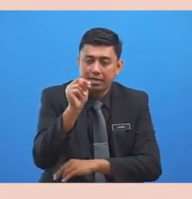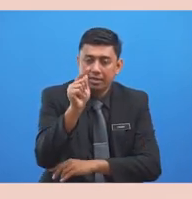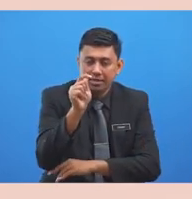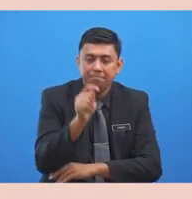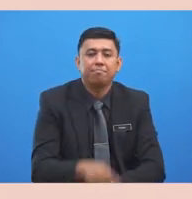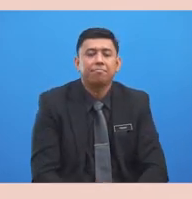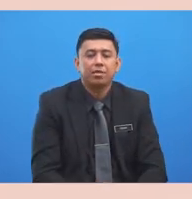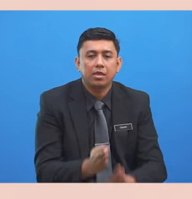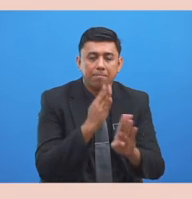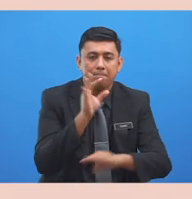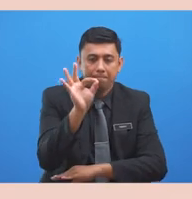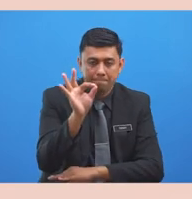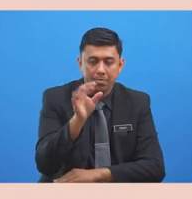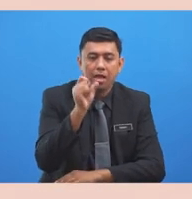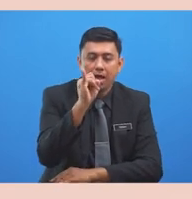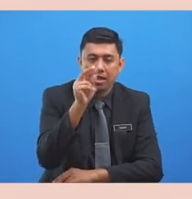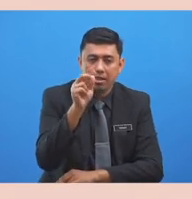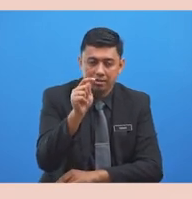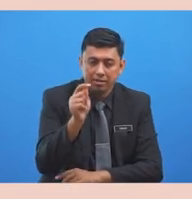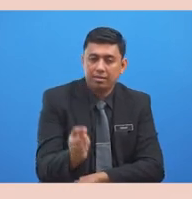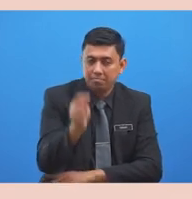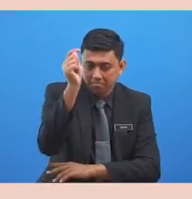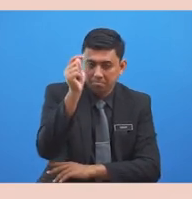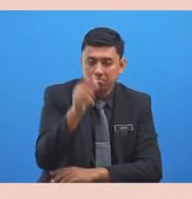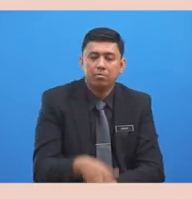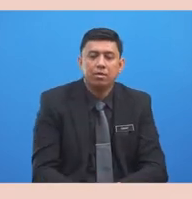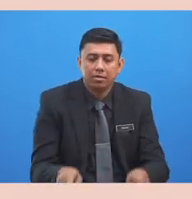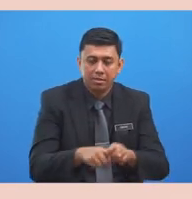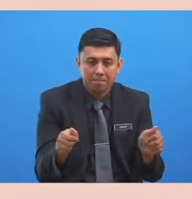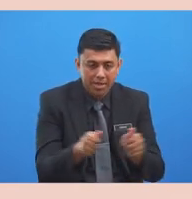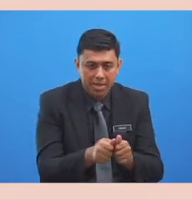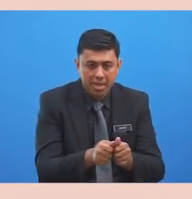Baris kesembilan in tinggi sama dengan